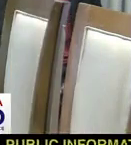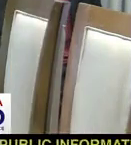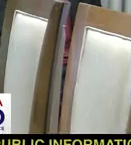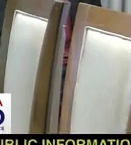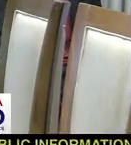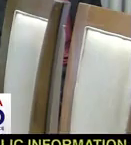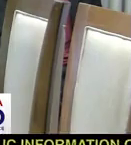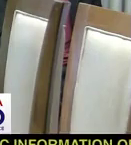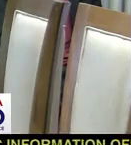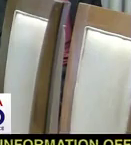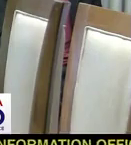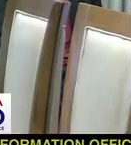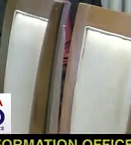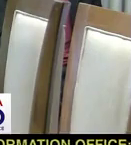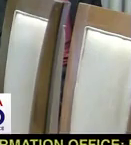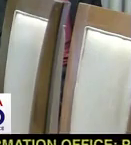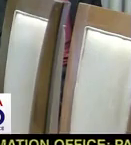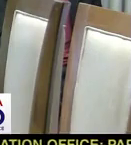Tumor.